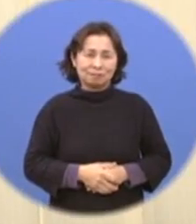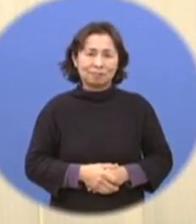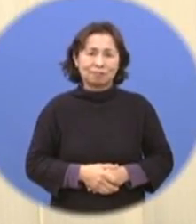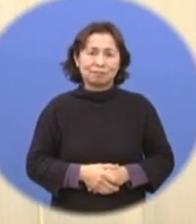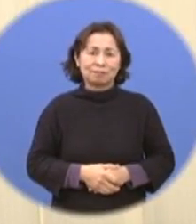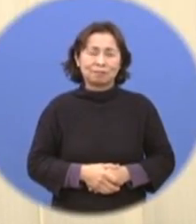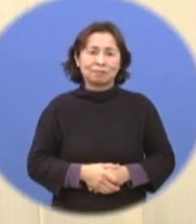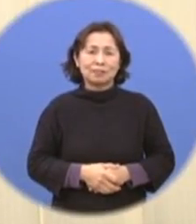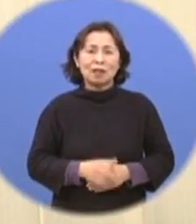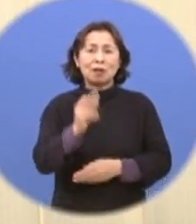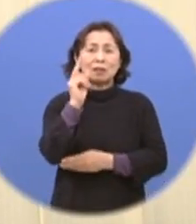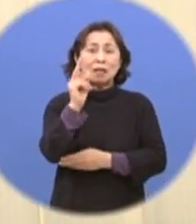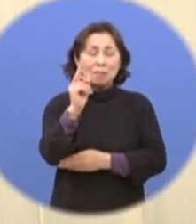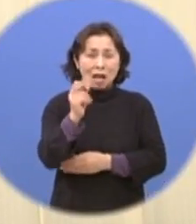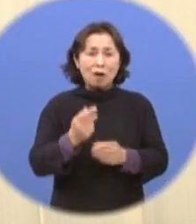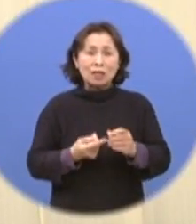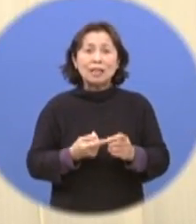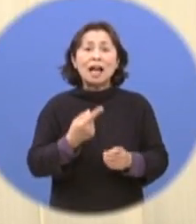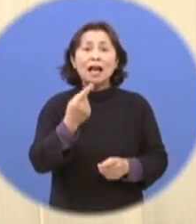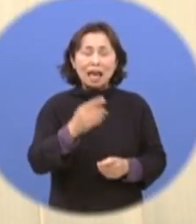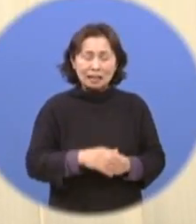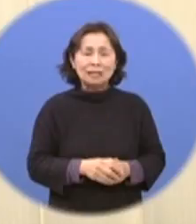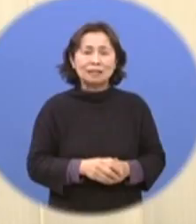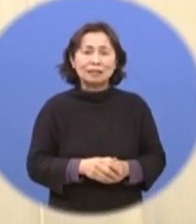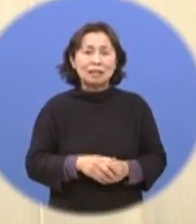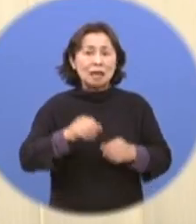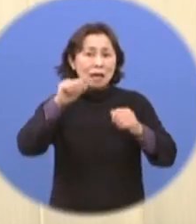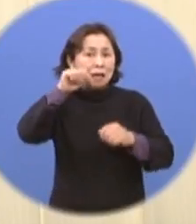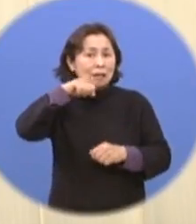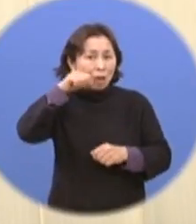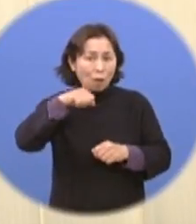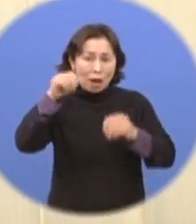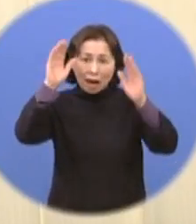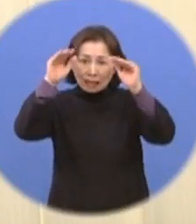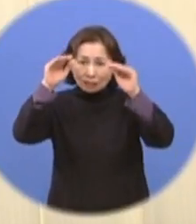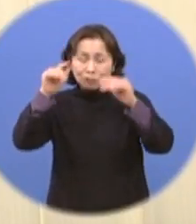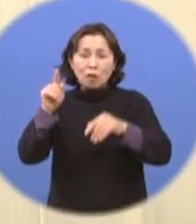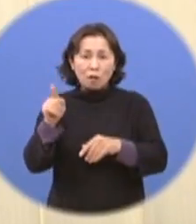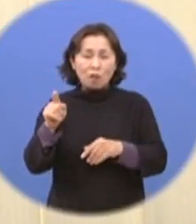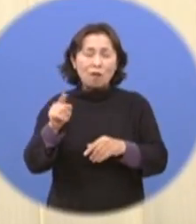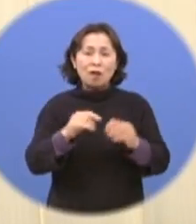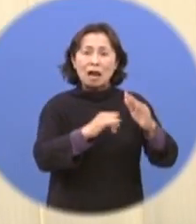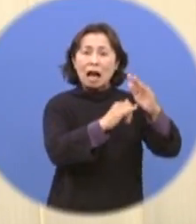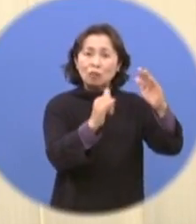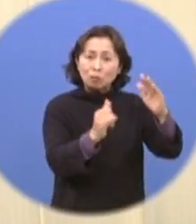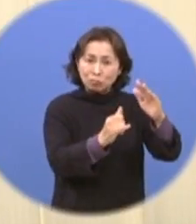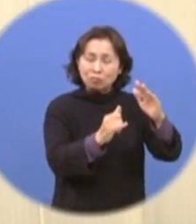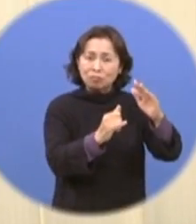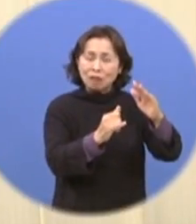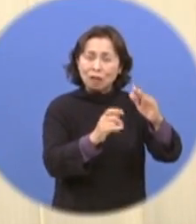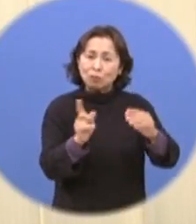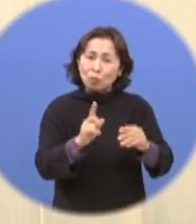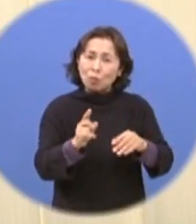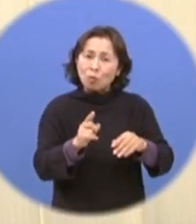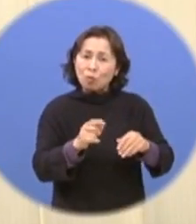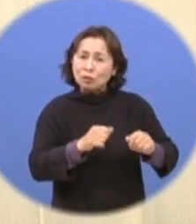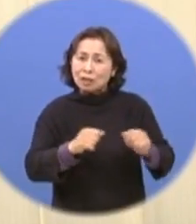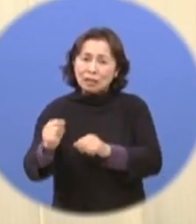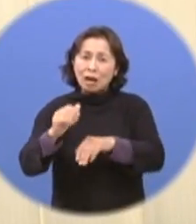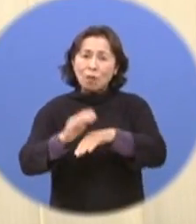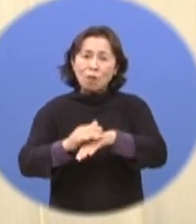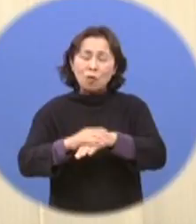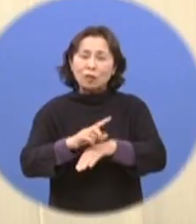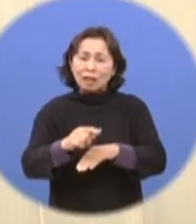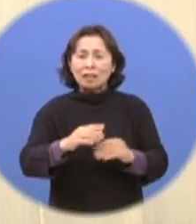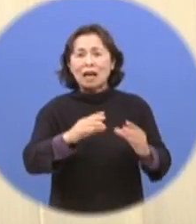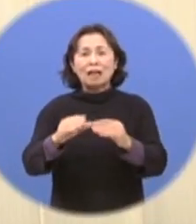このセミナーを機会にベッドと家族についてどうやってヒナをしていくかということを家族の中